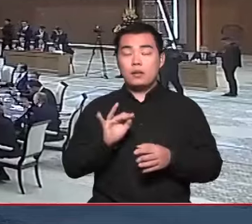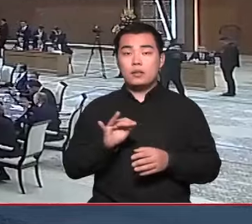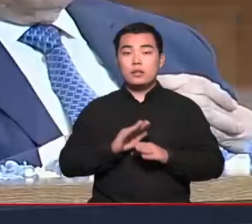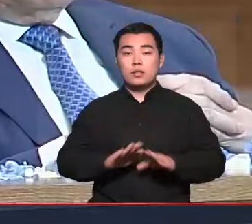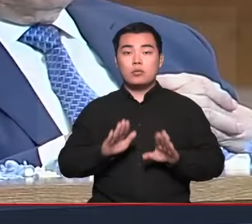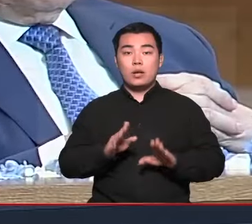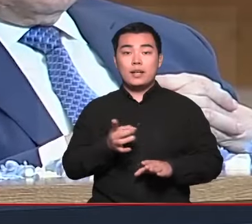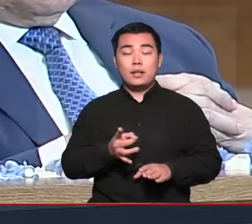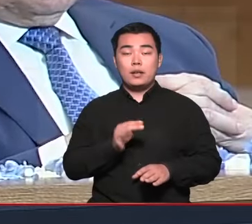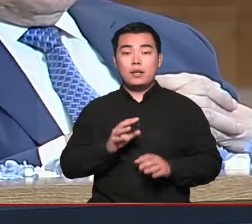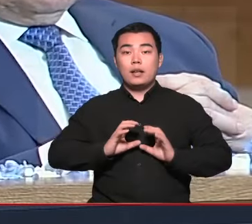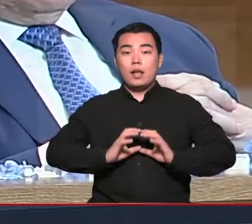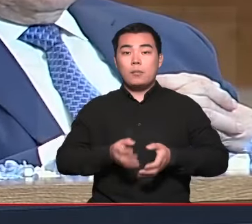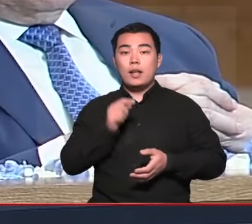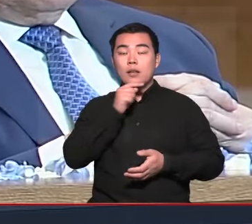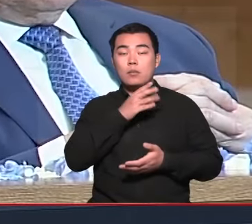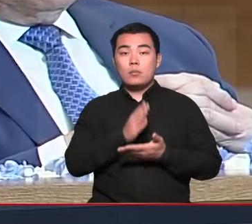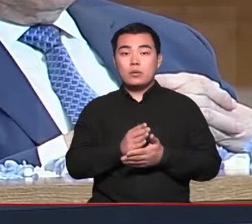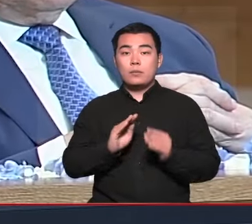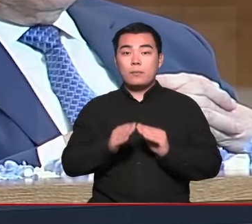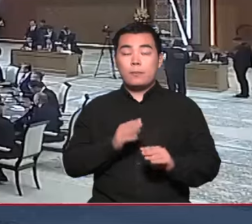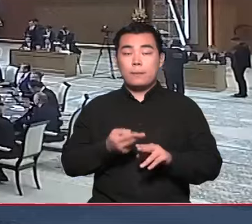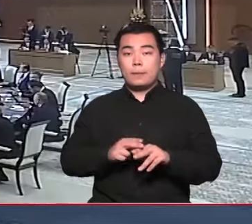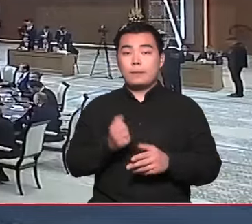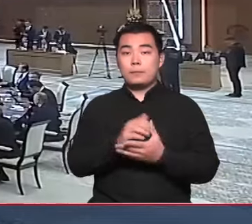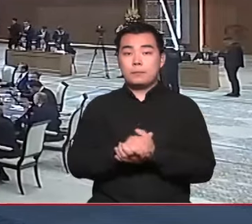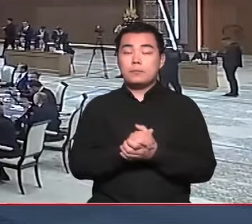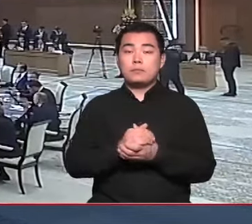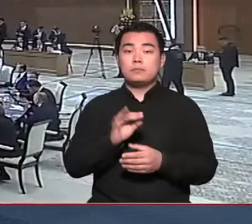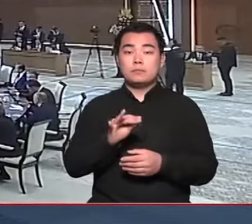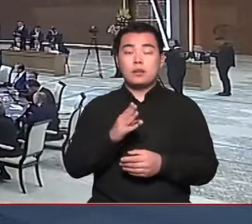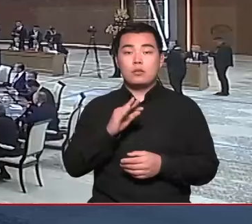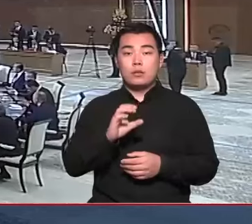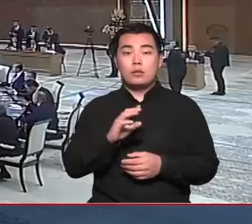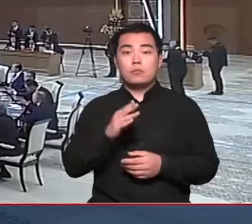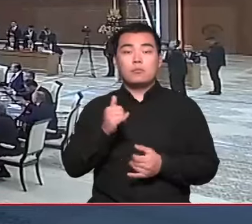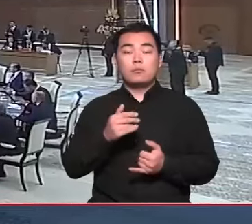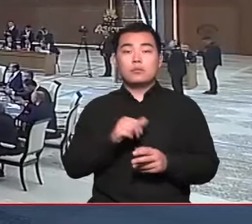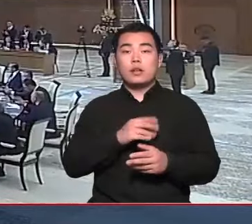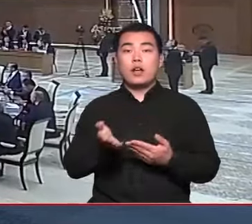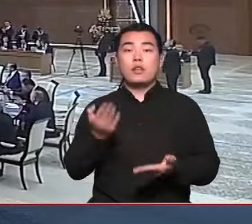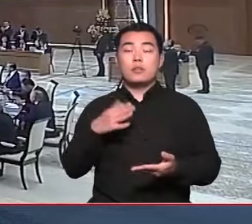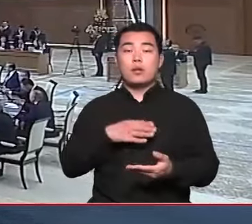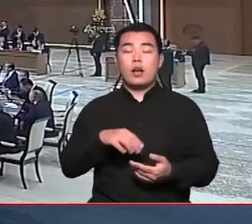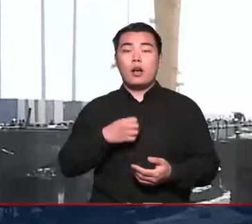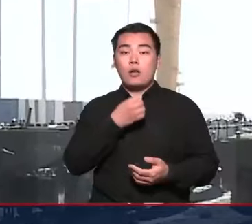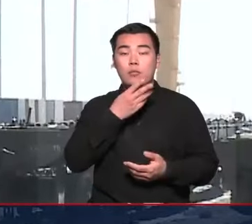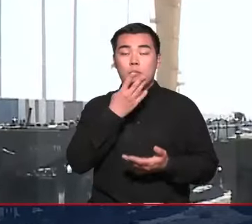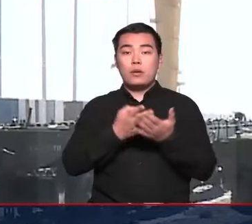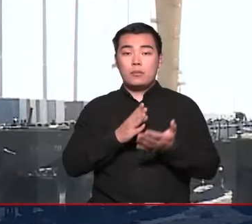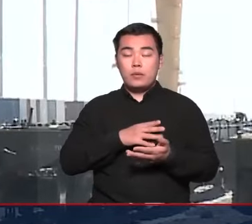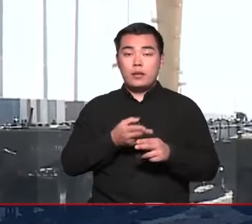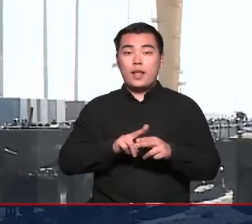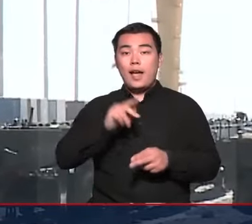только региональную, но и глобальную экономику. Впрочем, такое сотрудничество партнеров по ШОС и раньше демонстрировала хорошие результаты. К